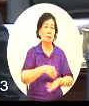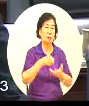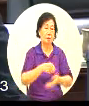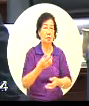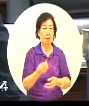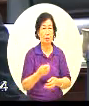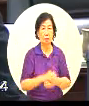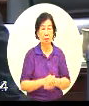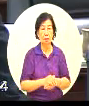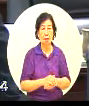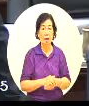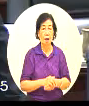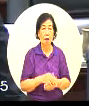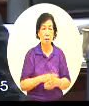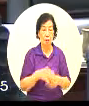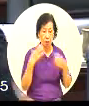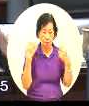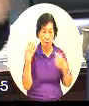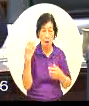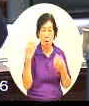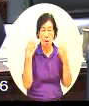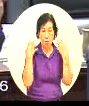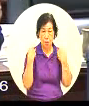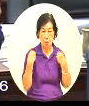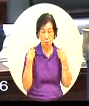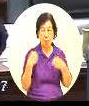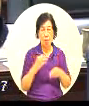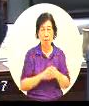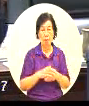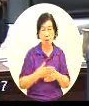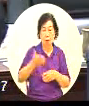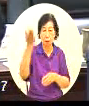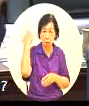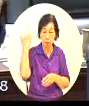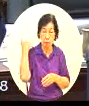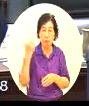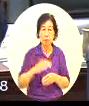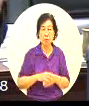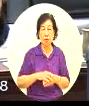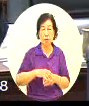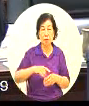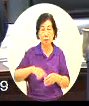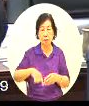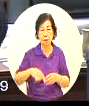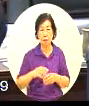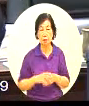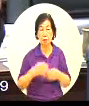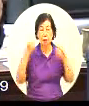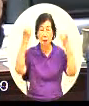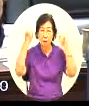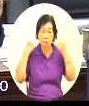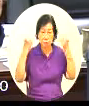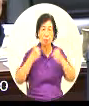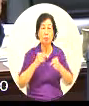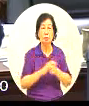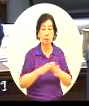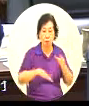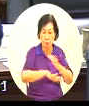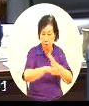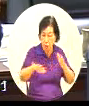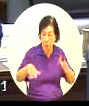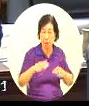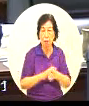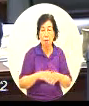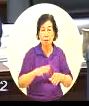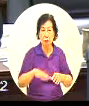市去停掉，较早跳场，早前是体场，升格为体育处，跳处要过来升体育局，吼、